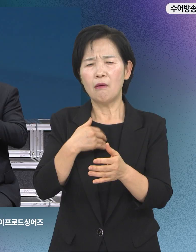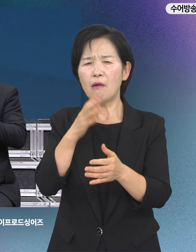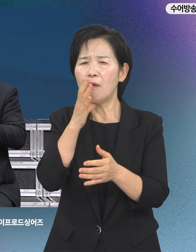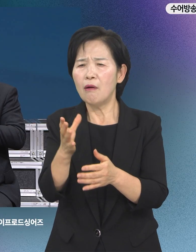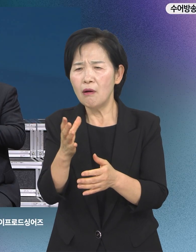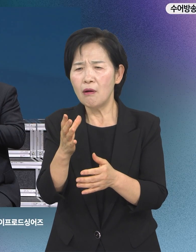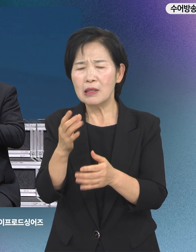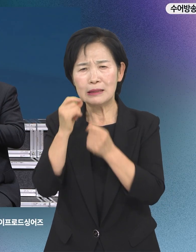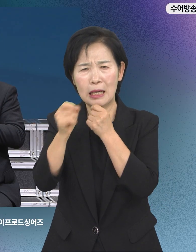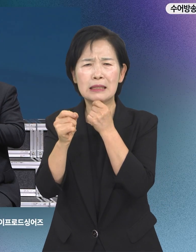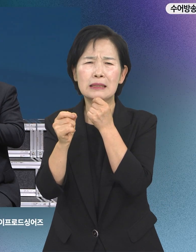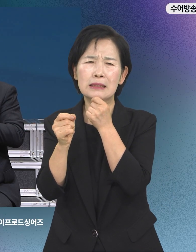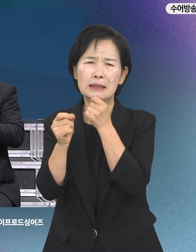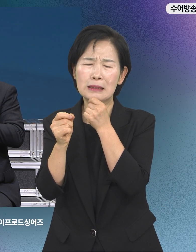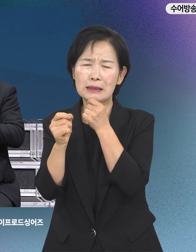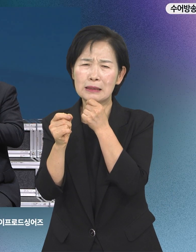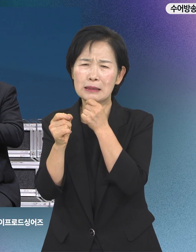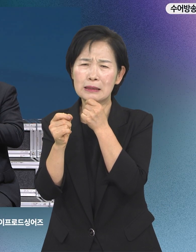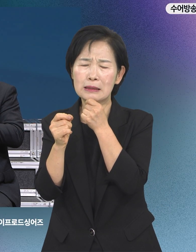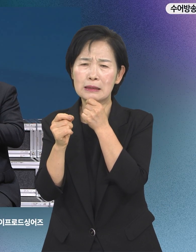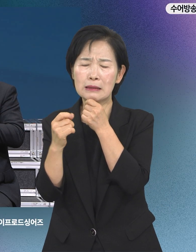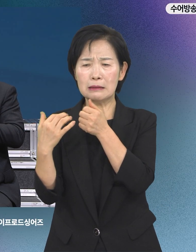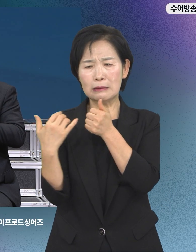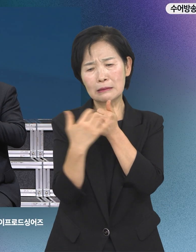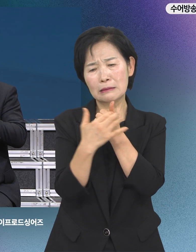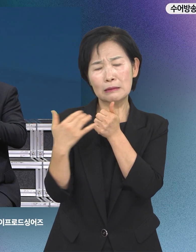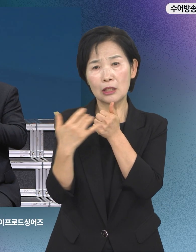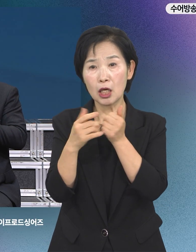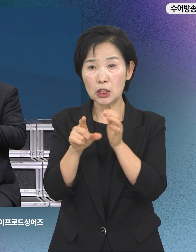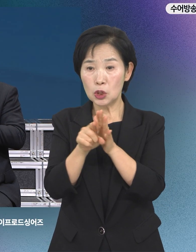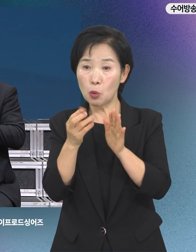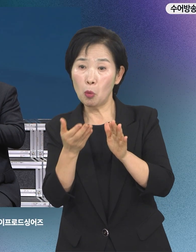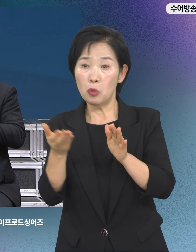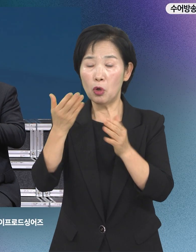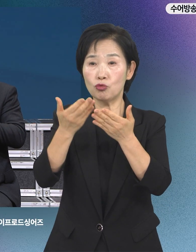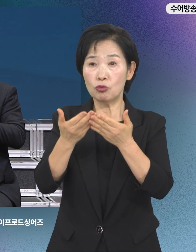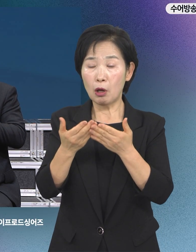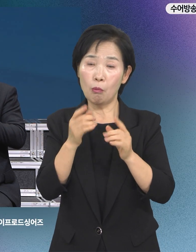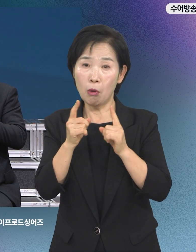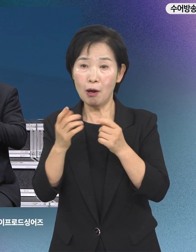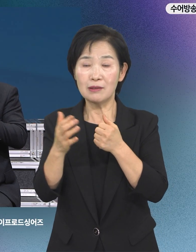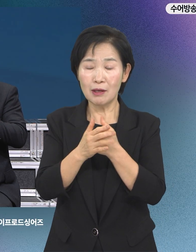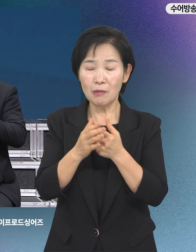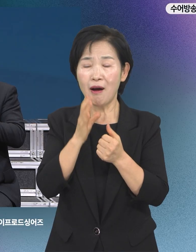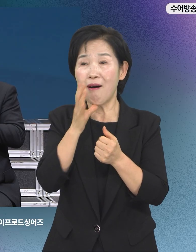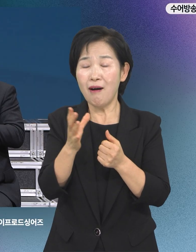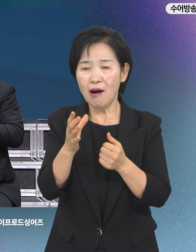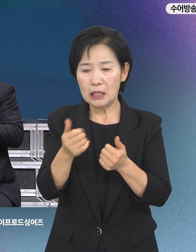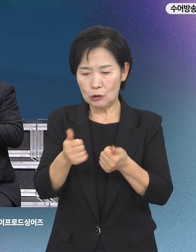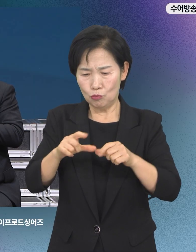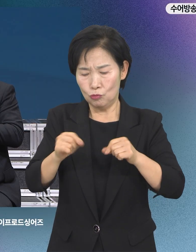사기꾼이었습니다. 신용등급을 올려주겠다는 말에 속아 저의 신분증을 건넸고